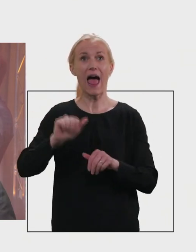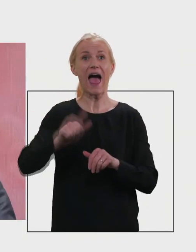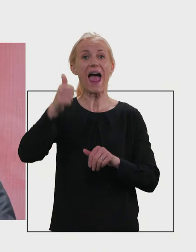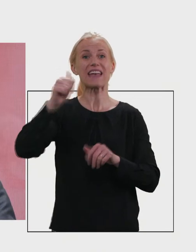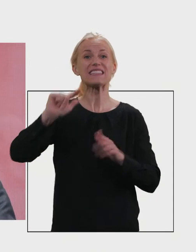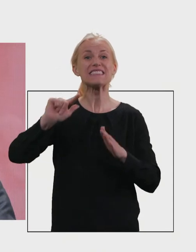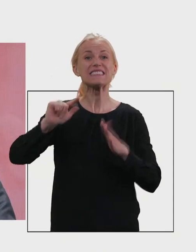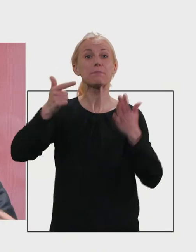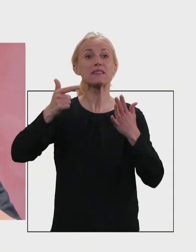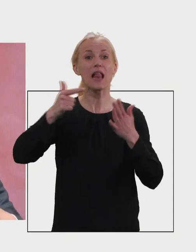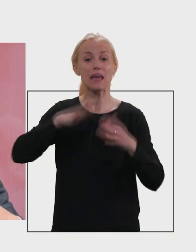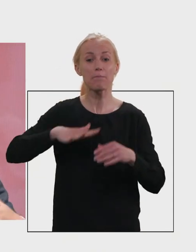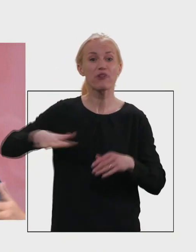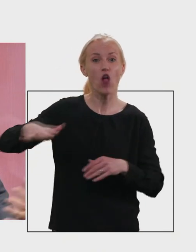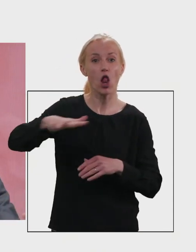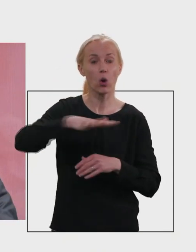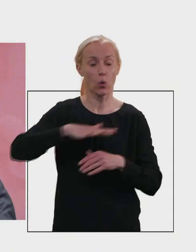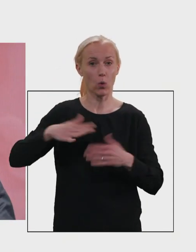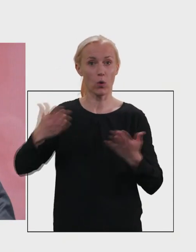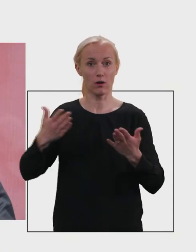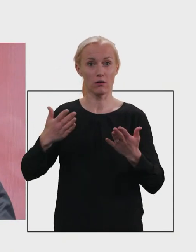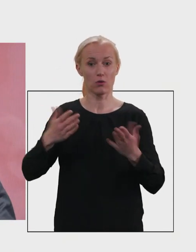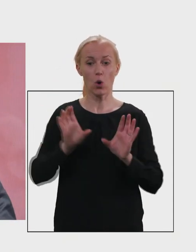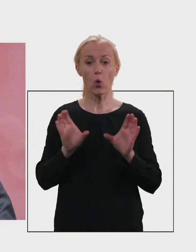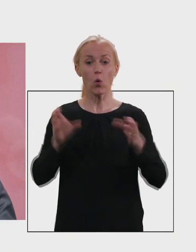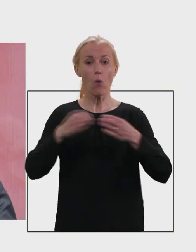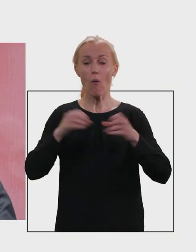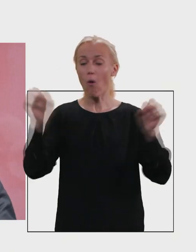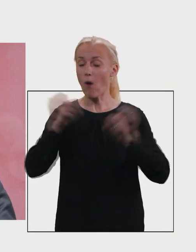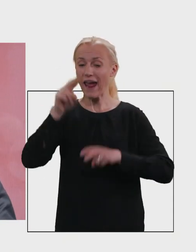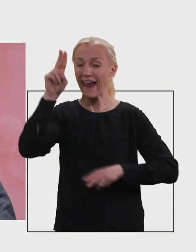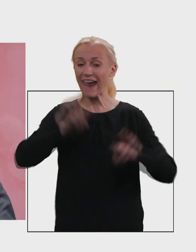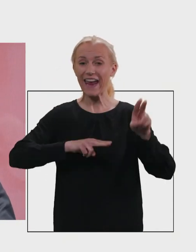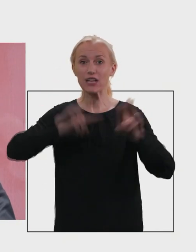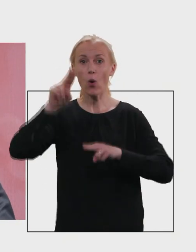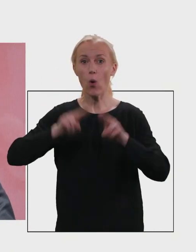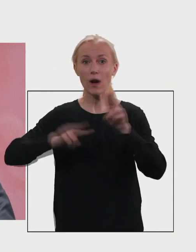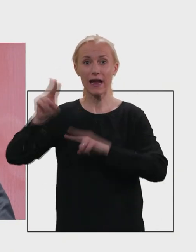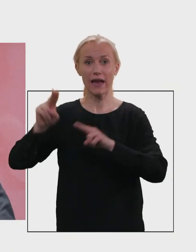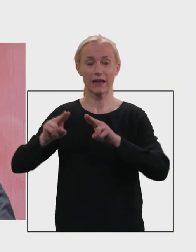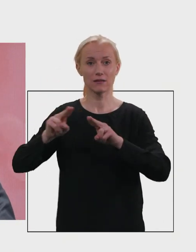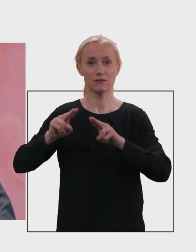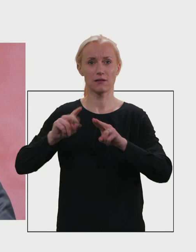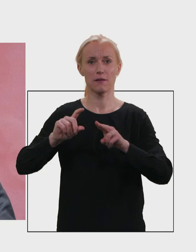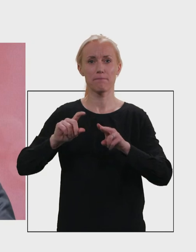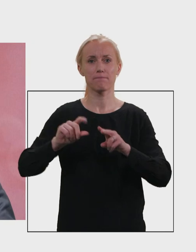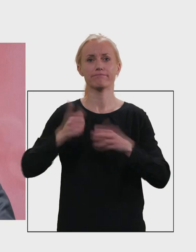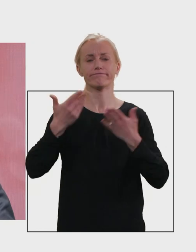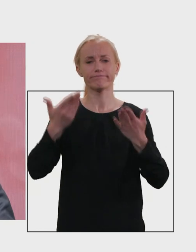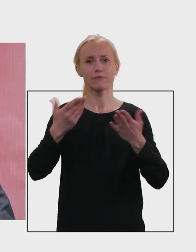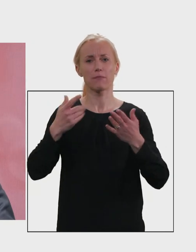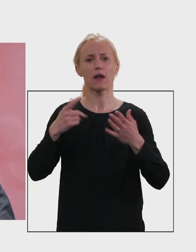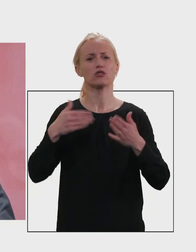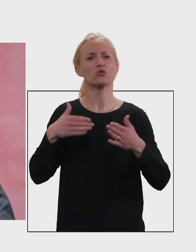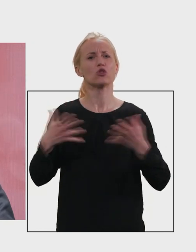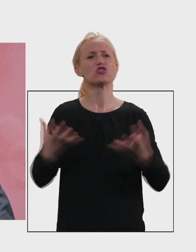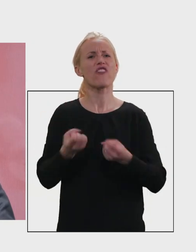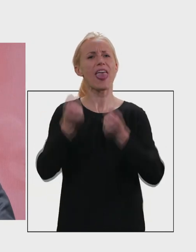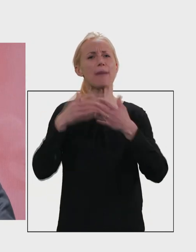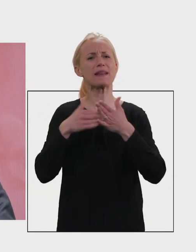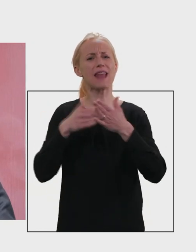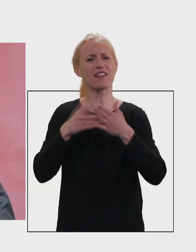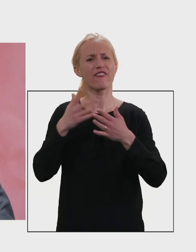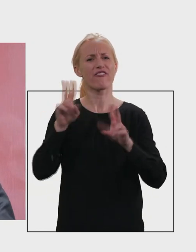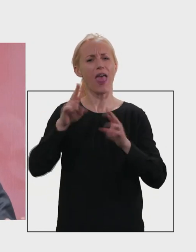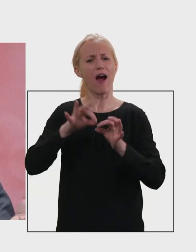Bevölkerung. Und die Gruppe ist komplett heterogen. Wir zählen oft nur die schwerbehinderten Menschen. Das sind die mit dem Grad der Behinderung von mehr als